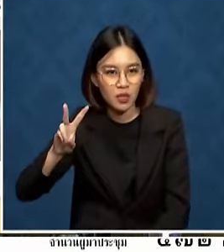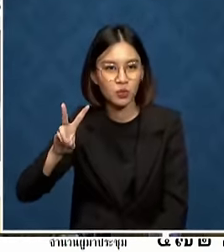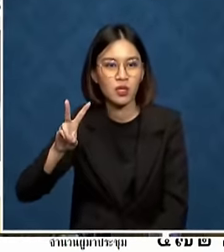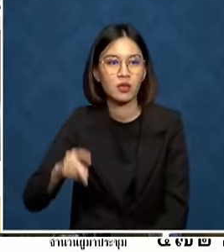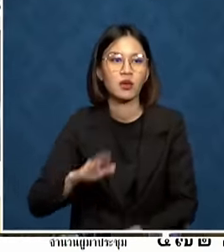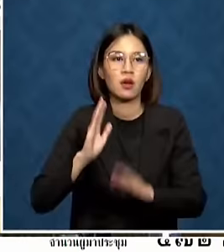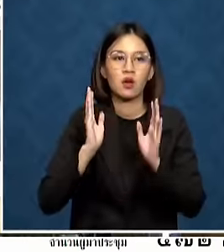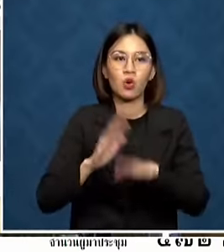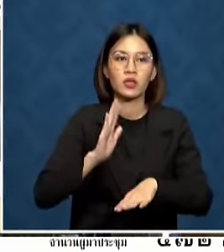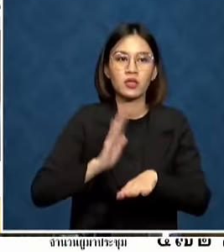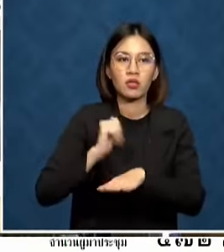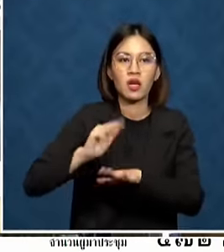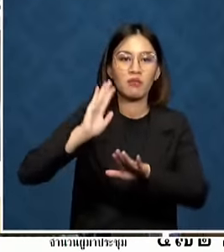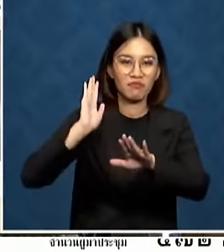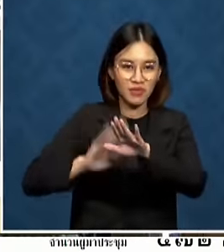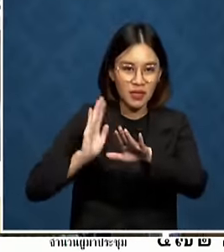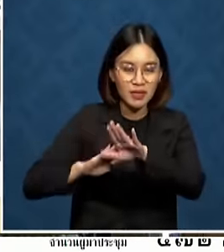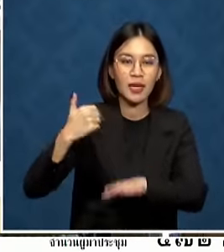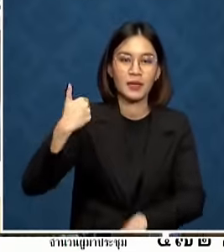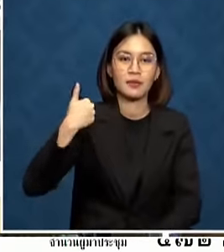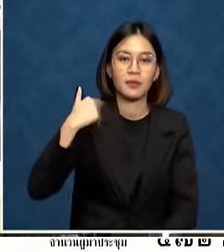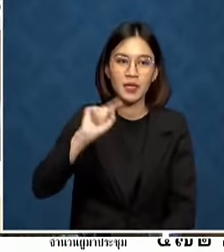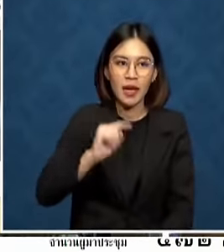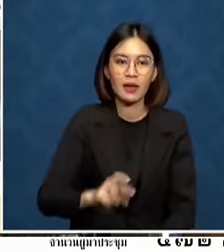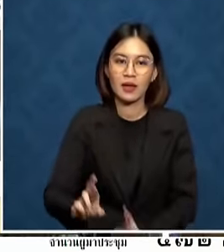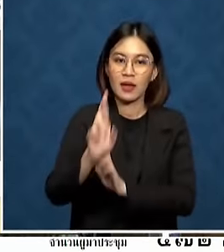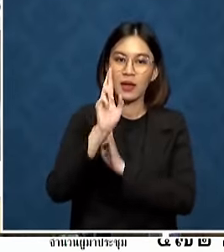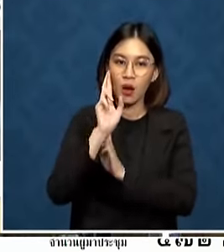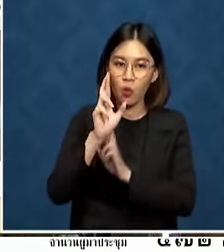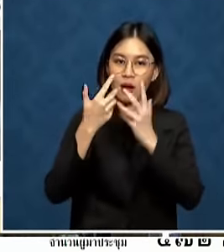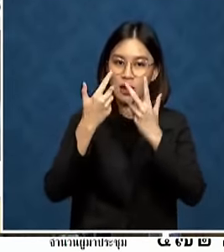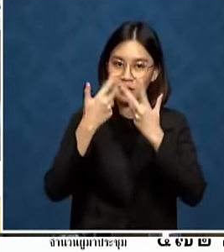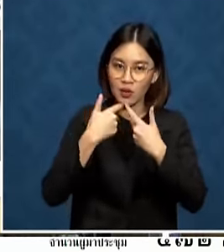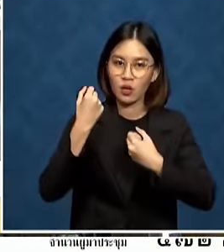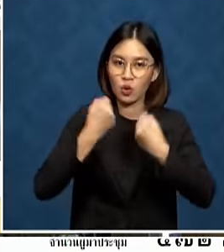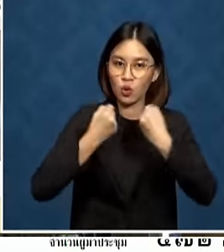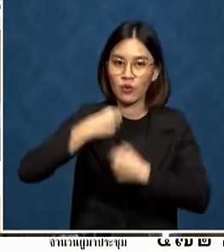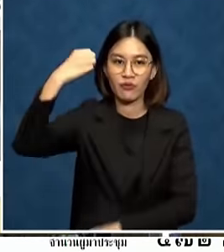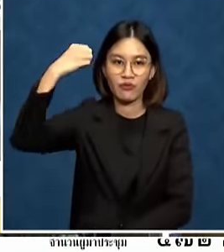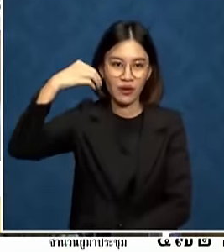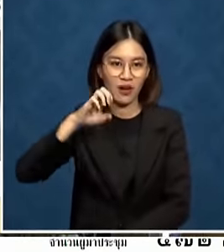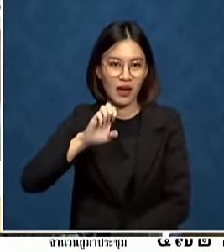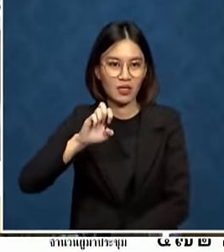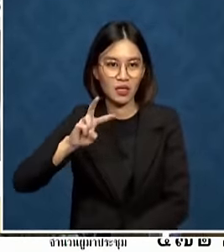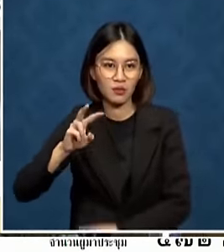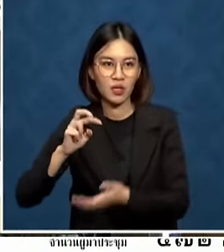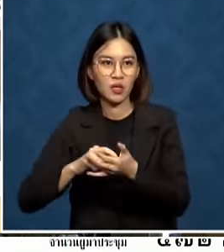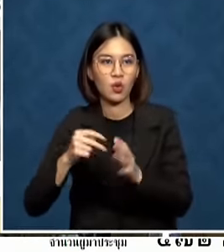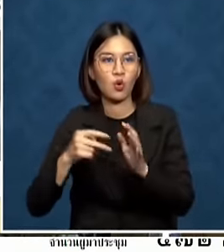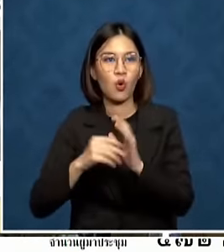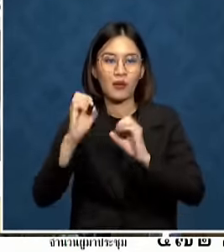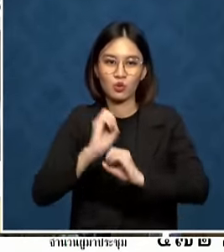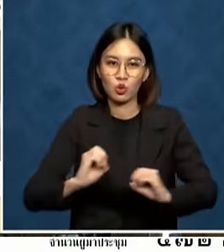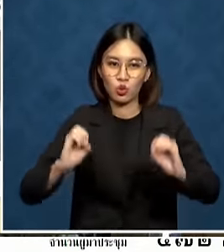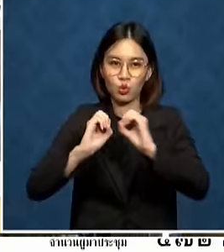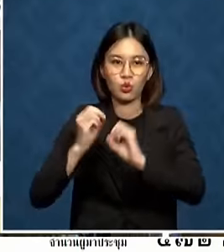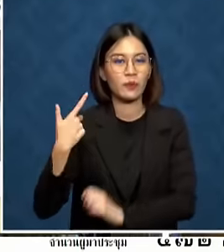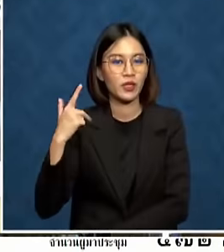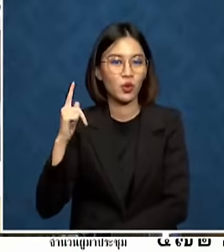เชี่ยวชาญบางคนเตือนแรงๆขนาดว่าระวังอุตสาหกรรมยานยนต์อีีจะกลายเป็นทัวร์ศูนยเหรียญอัน